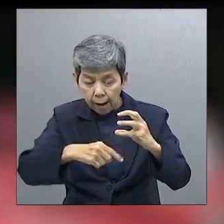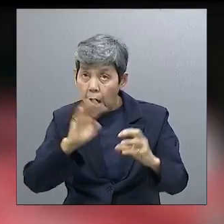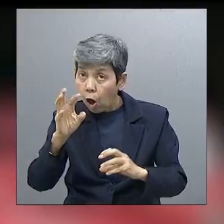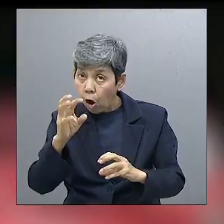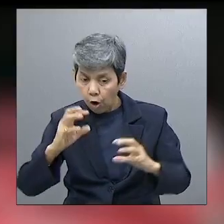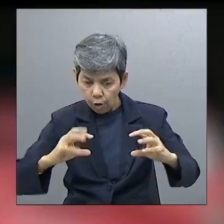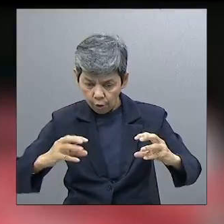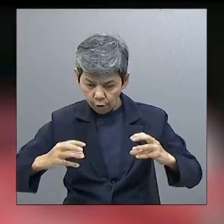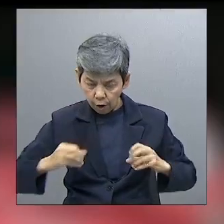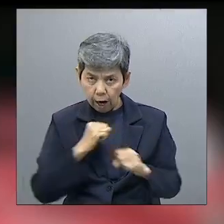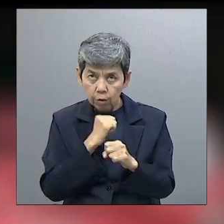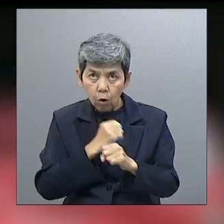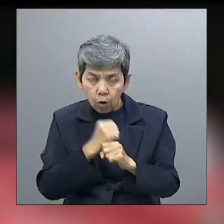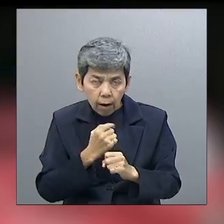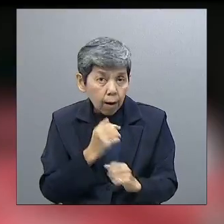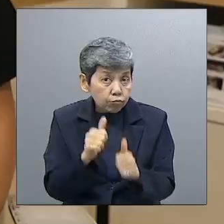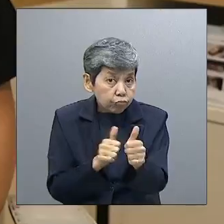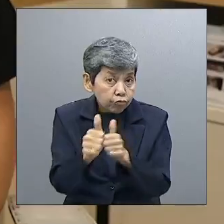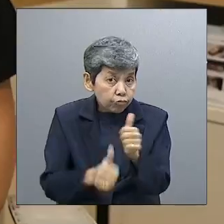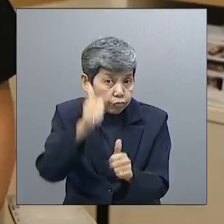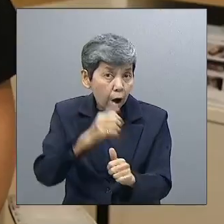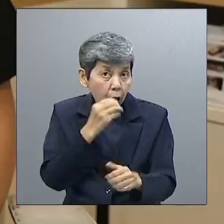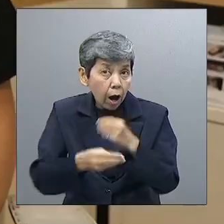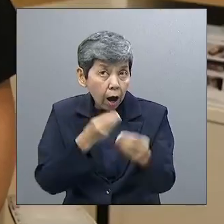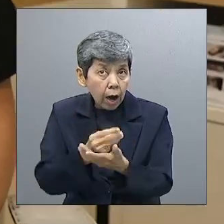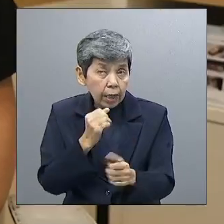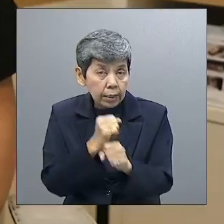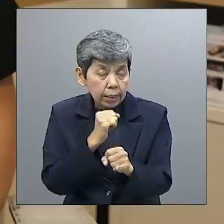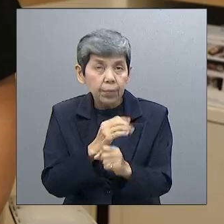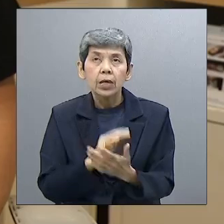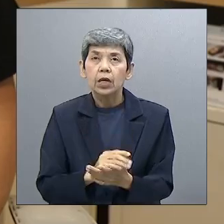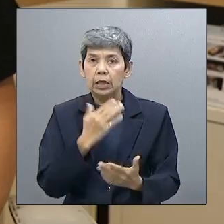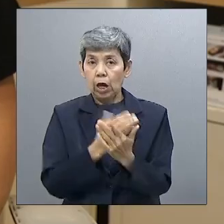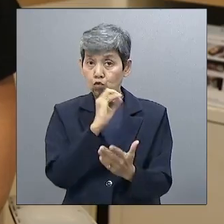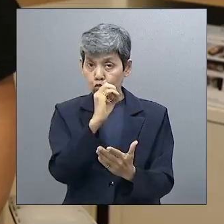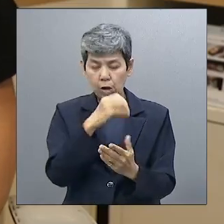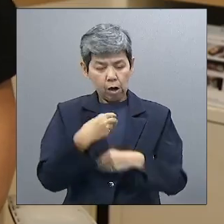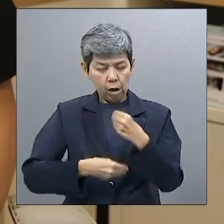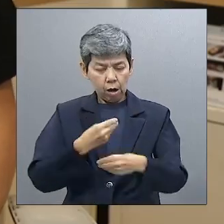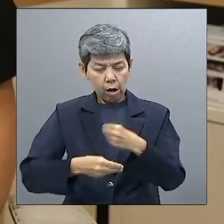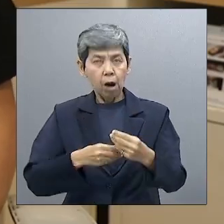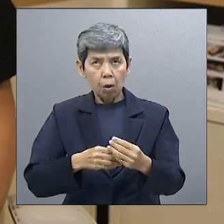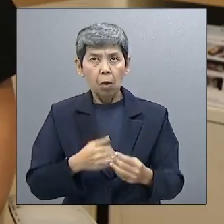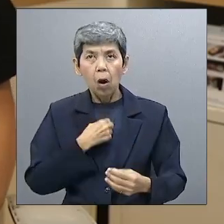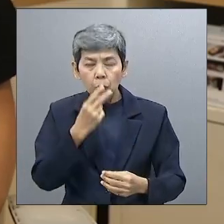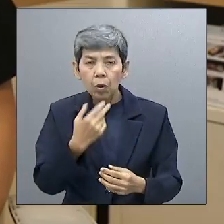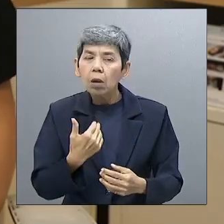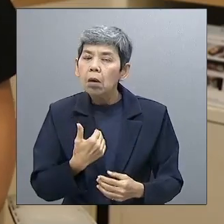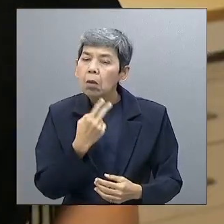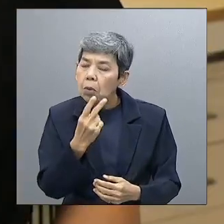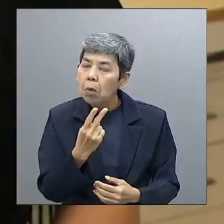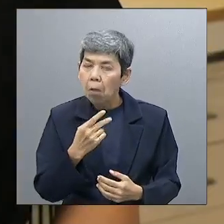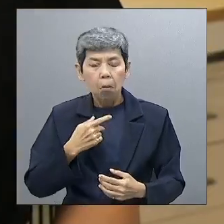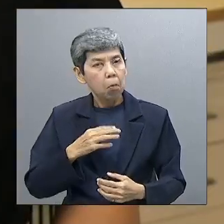สเกล164นะแล้วเราก็ลองลงประมูลในเพจดูเริ่มจาก0เหรียญ นะครับสิ่งที่ได้กลับมาคือมันเซอร์ไพรส์มากเพราะ